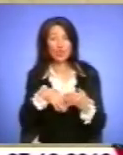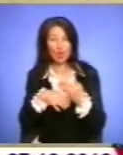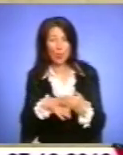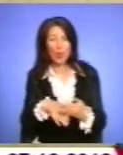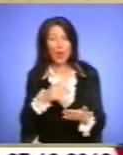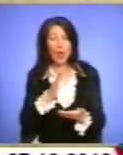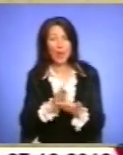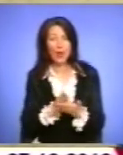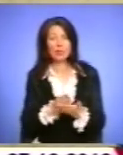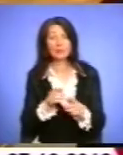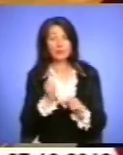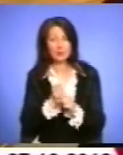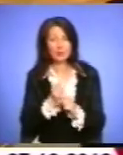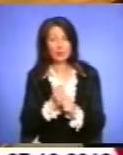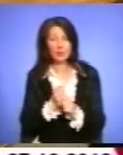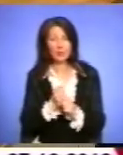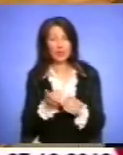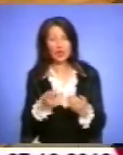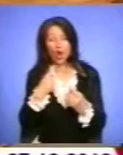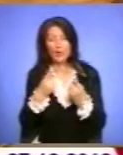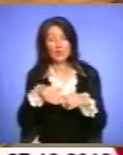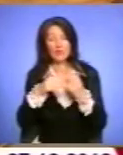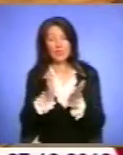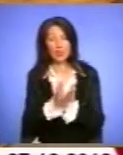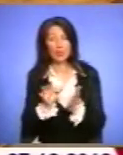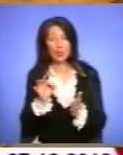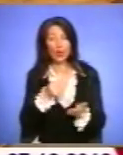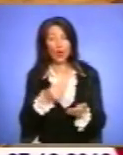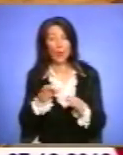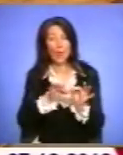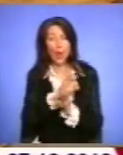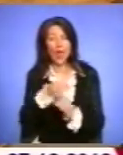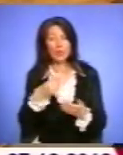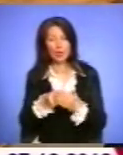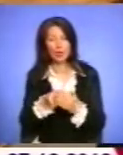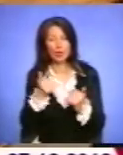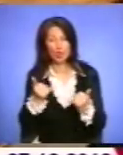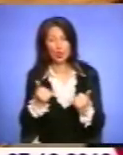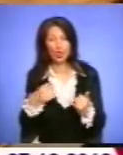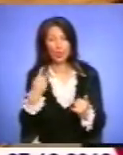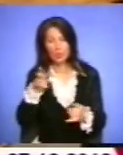має функціонувати. Якщо говорити в цілому про той бюджет, проект бюджету, який ми сьогодні обласна